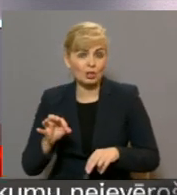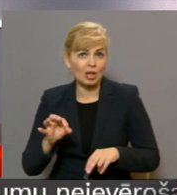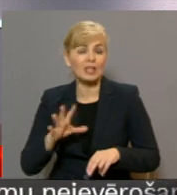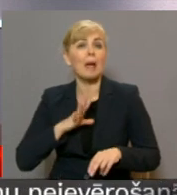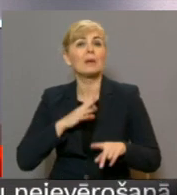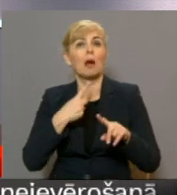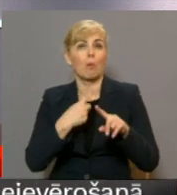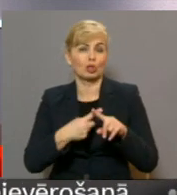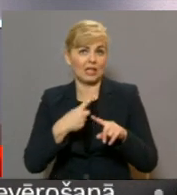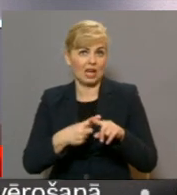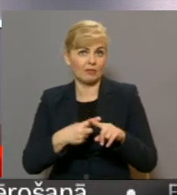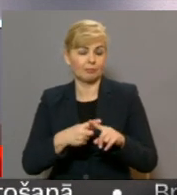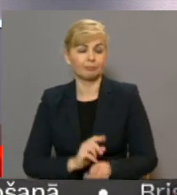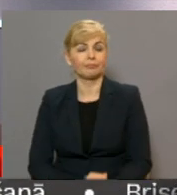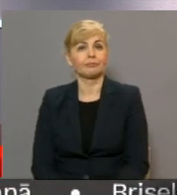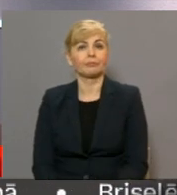bija pozitīvi.